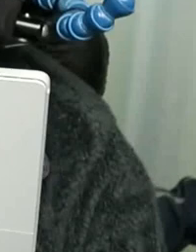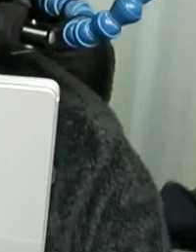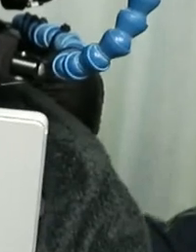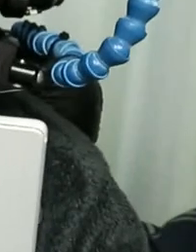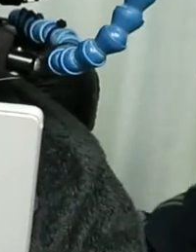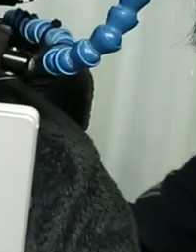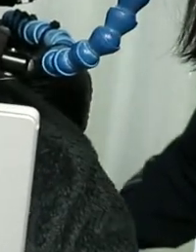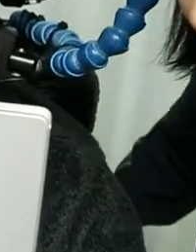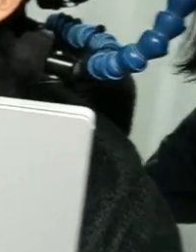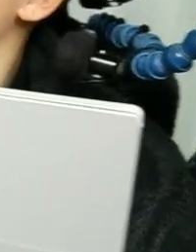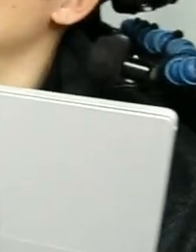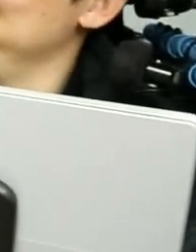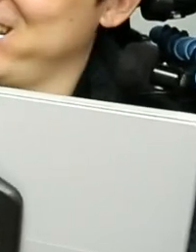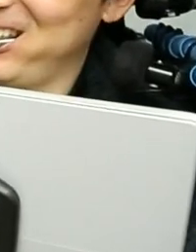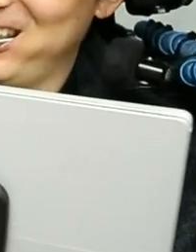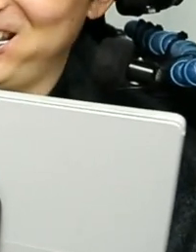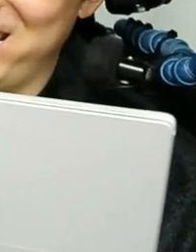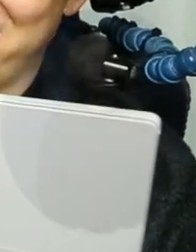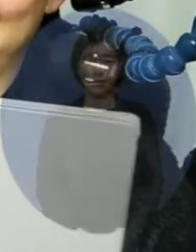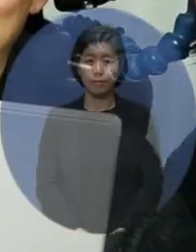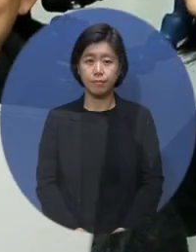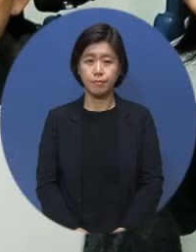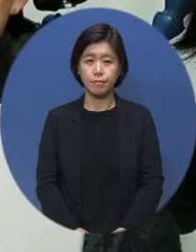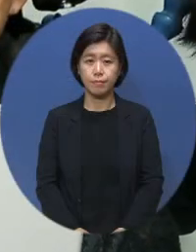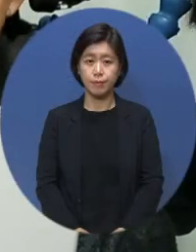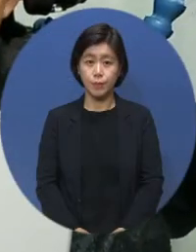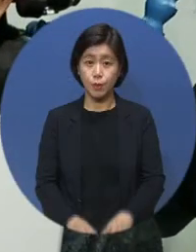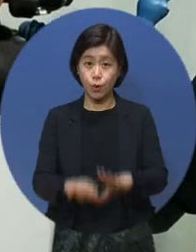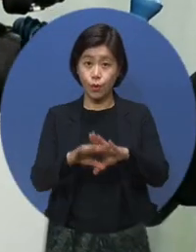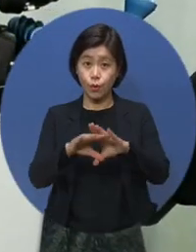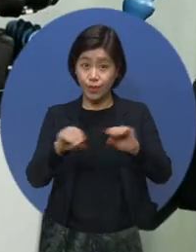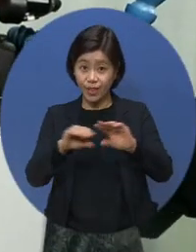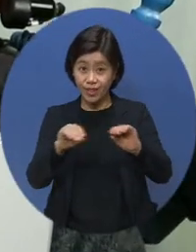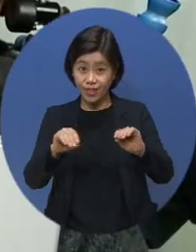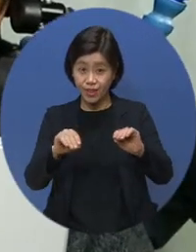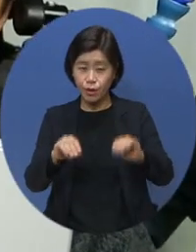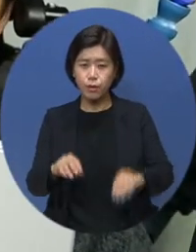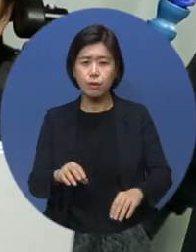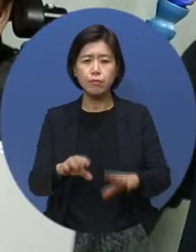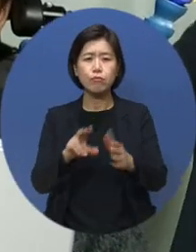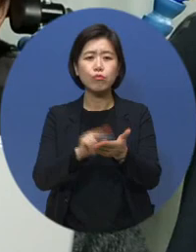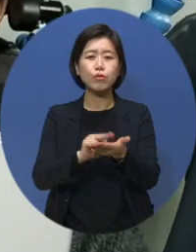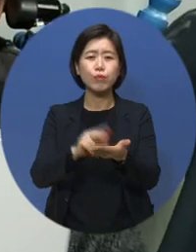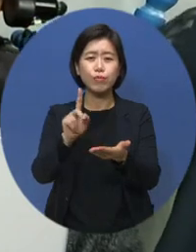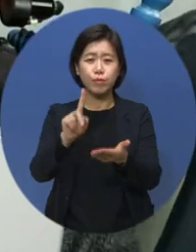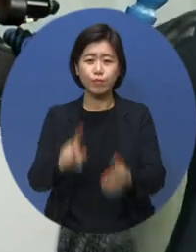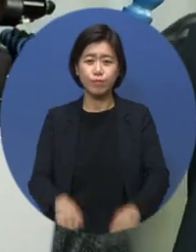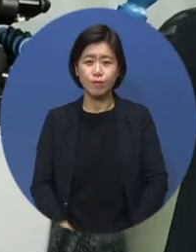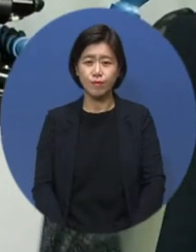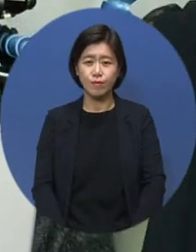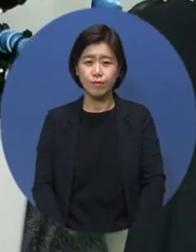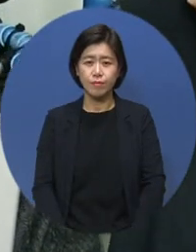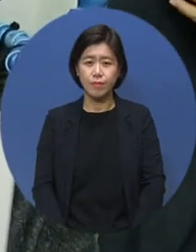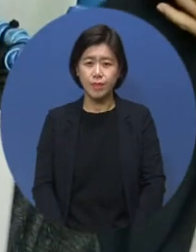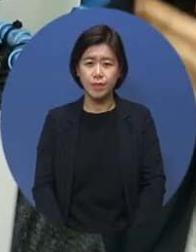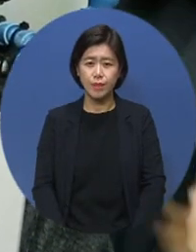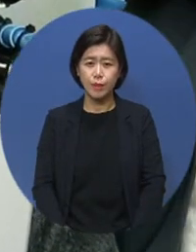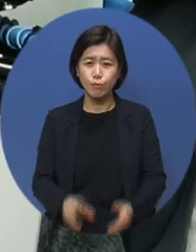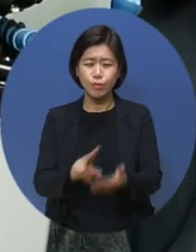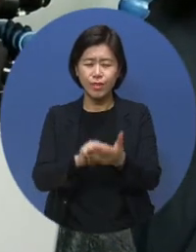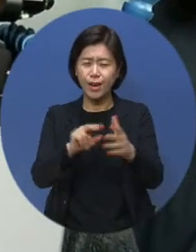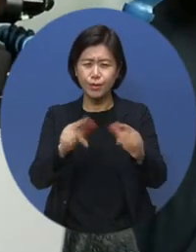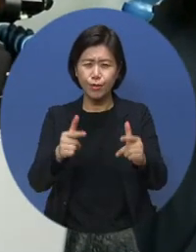예 잘 자 해결 됐어요 예 뭐 문제 어떤가요 뭘 갔어요